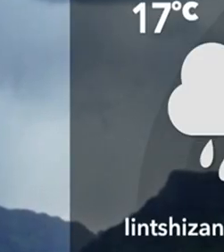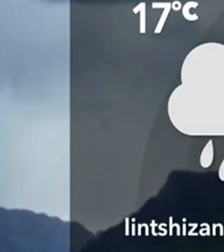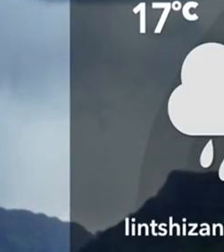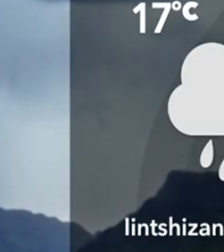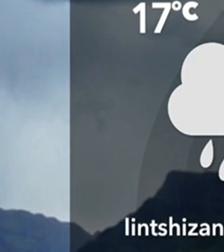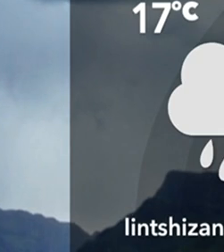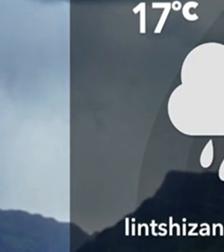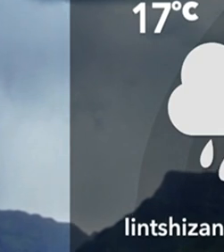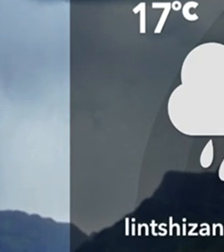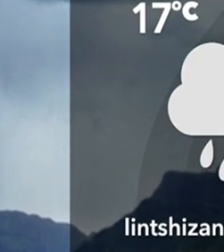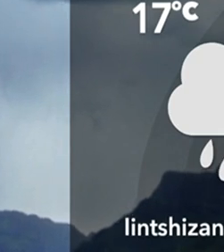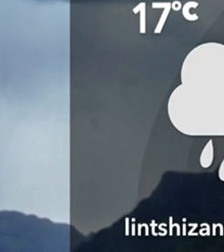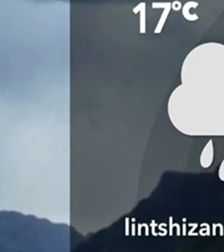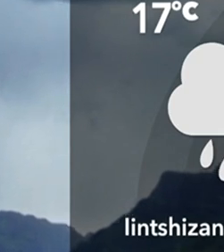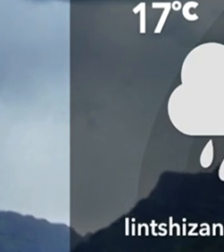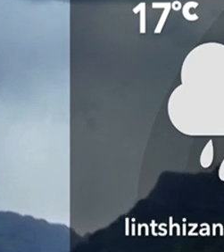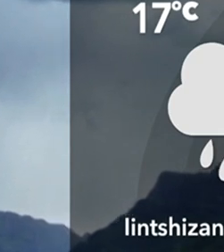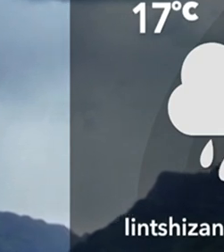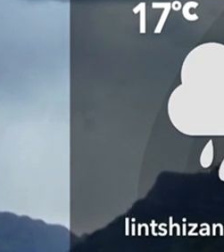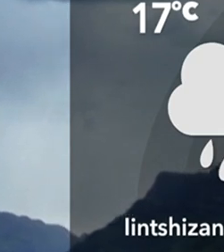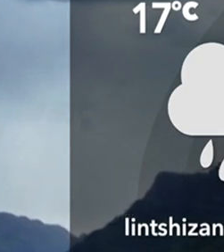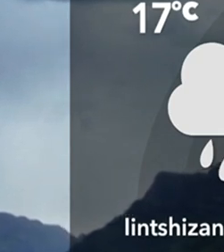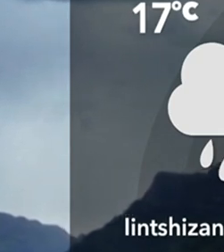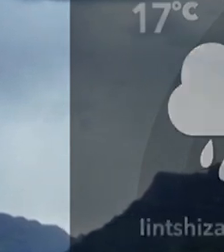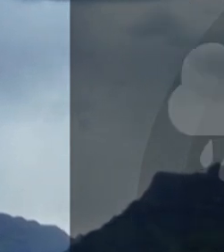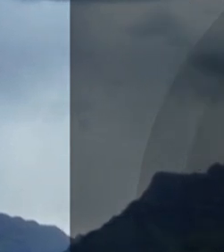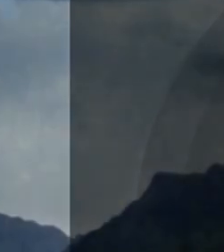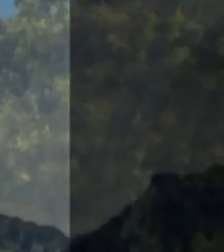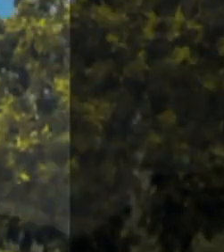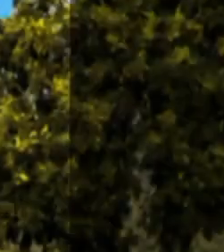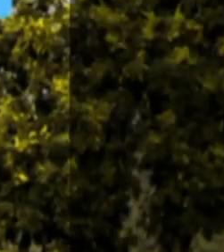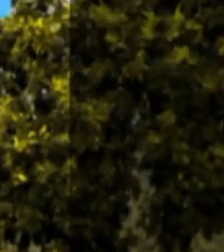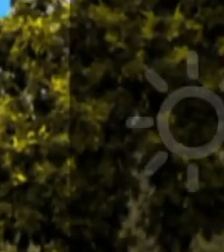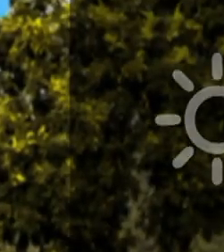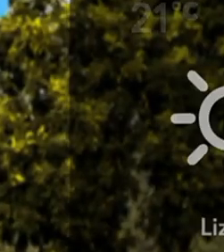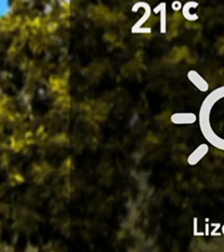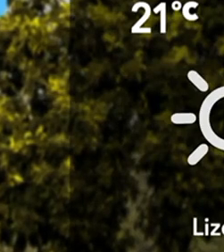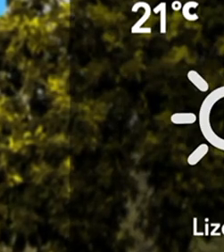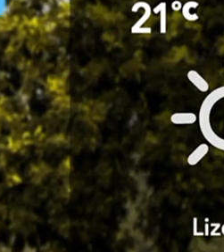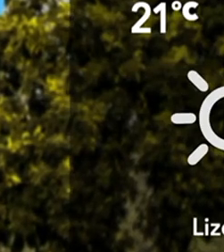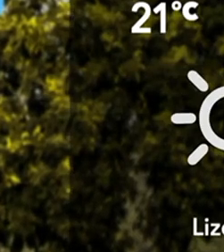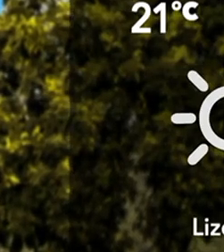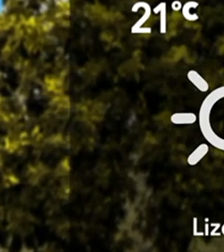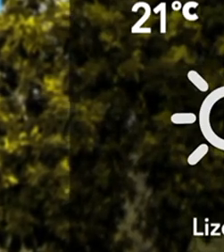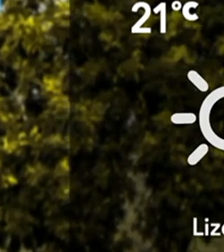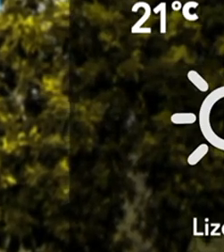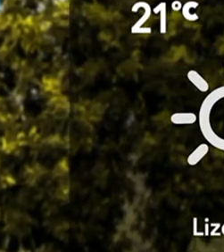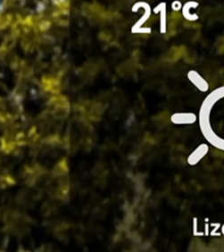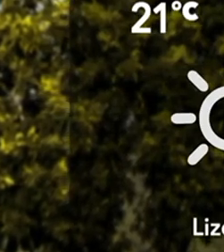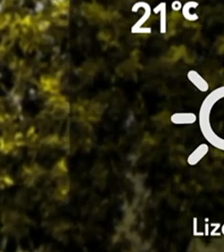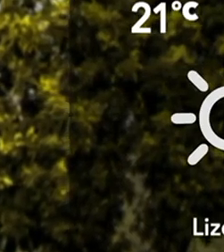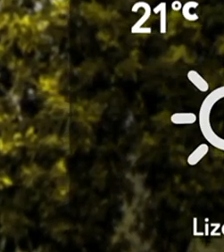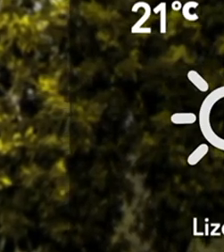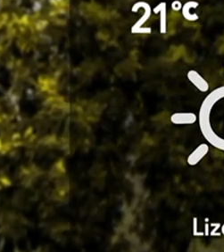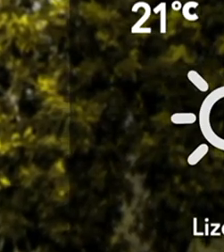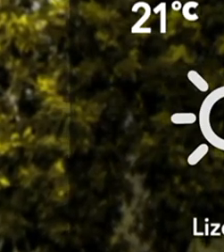phaya koomgungu ndlovu neziphaluka ngamashumi nje mathathu abenesithathu. nalo kiphondo phalilandela phala elimpopo kophalaborwa